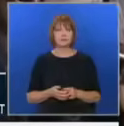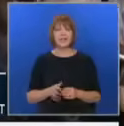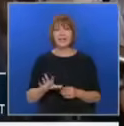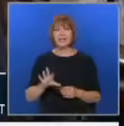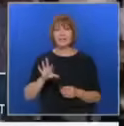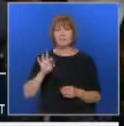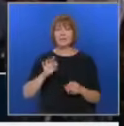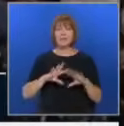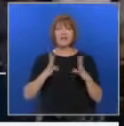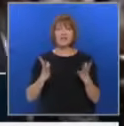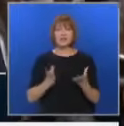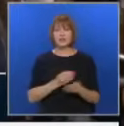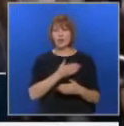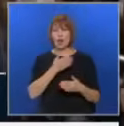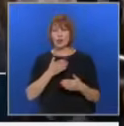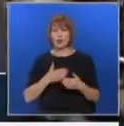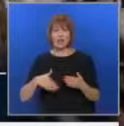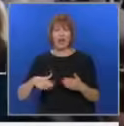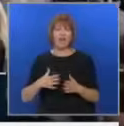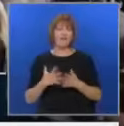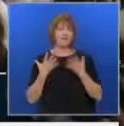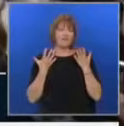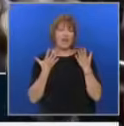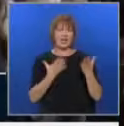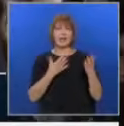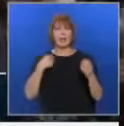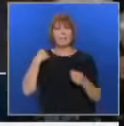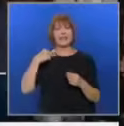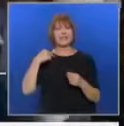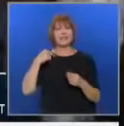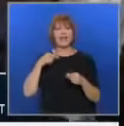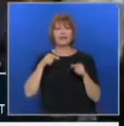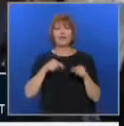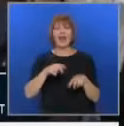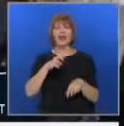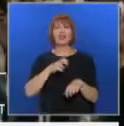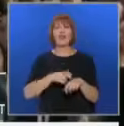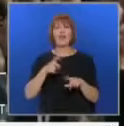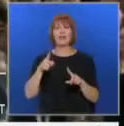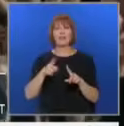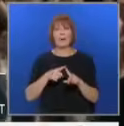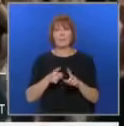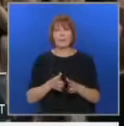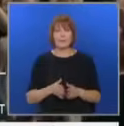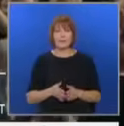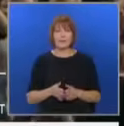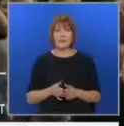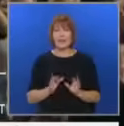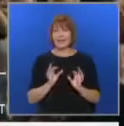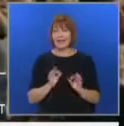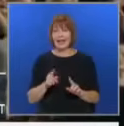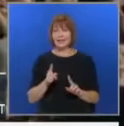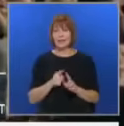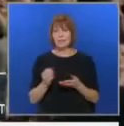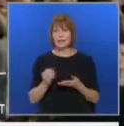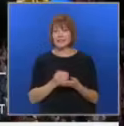Номинираме всички до един най-великия президент, живял някога, и това е Доналд Тръмп. Така Тръмп